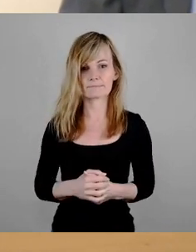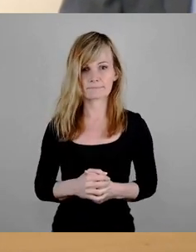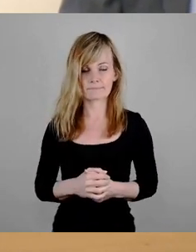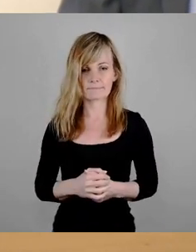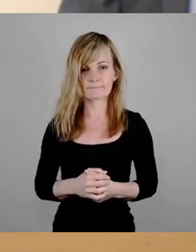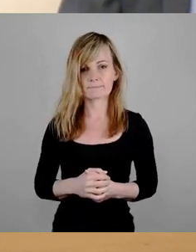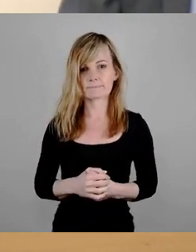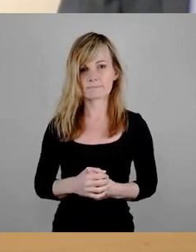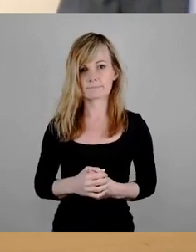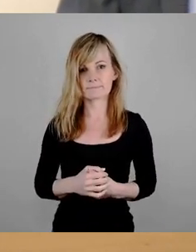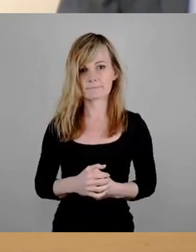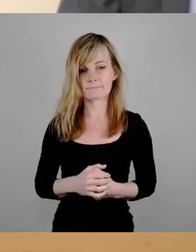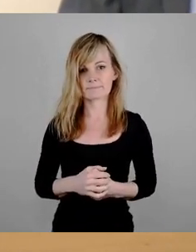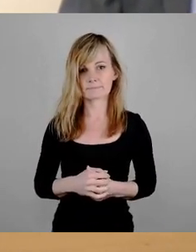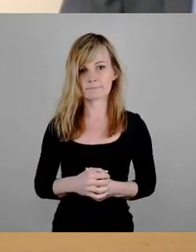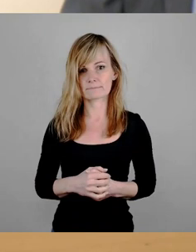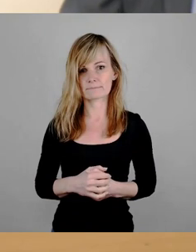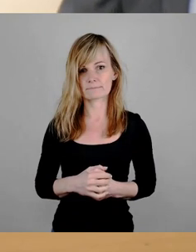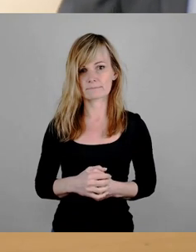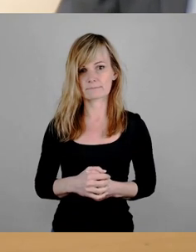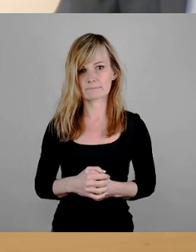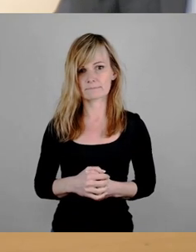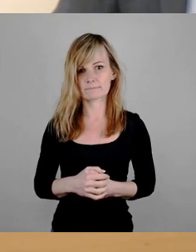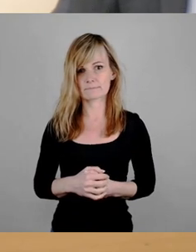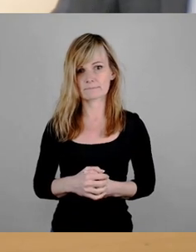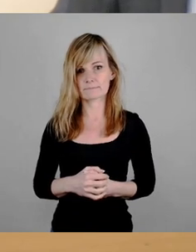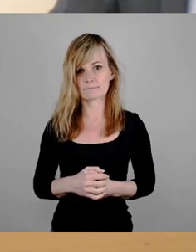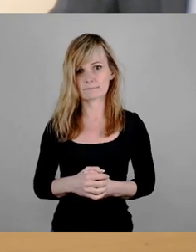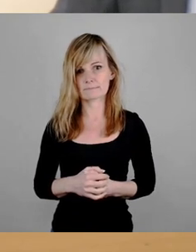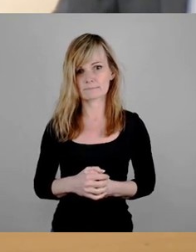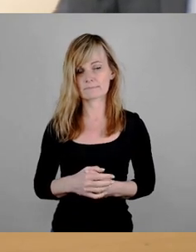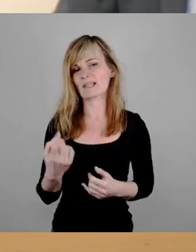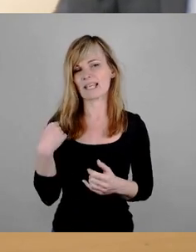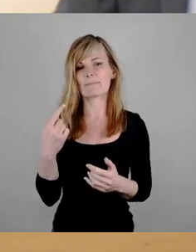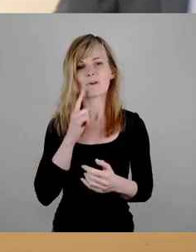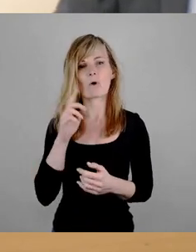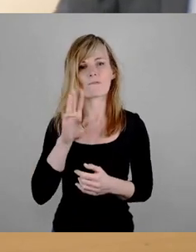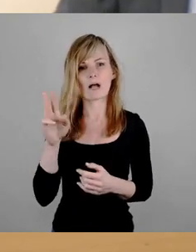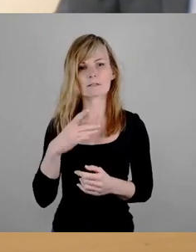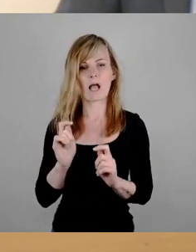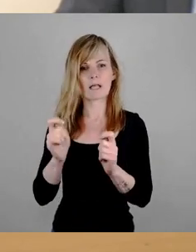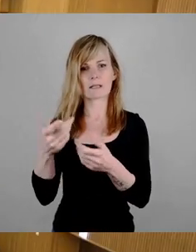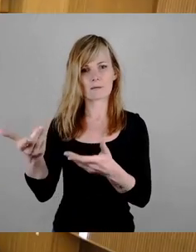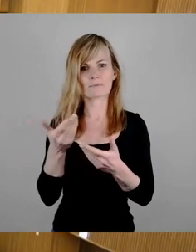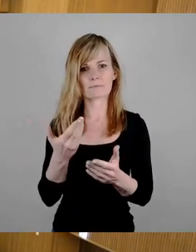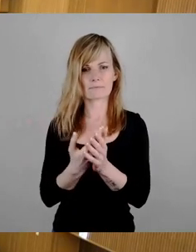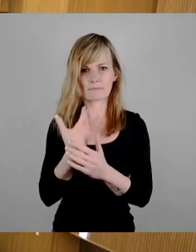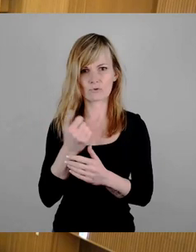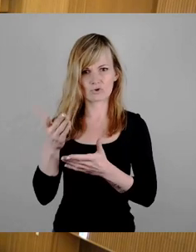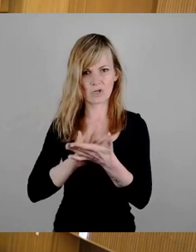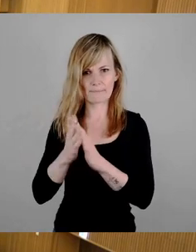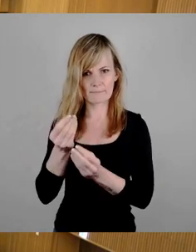eingebrachten Antrag von Frau Wagner abstimmen. Geht das jetzt? Ja. Mhm. Also